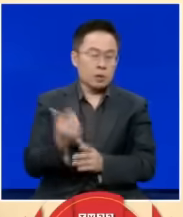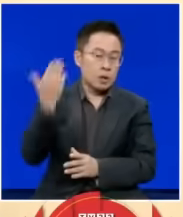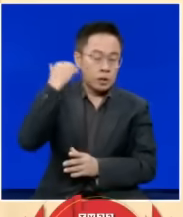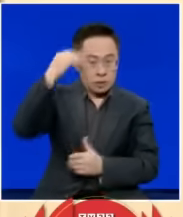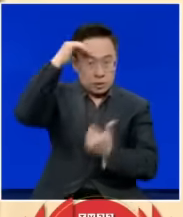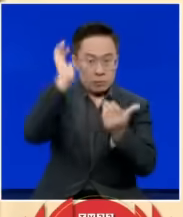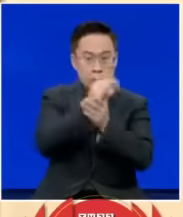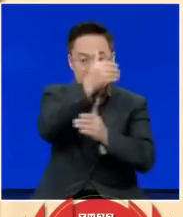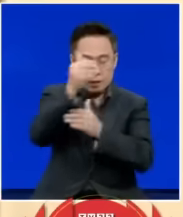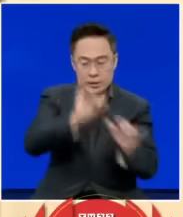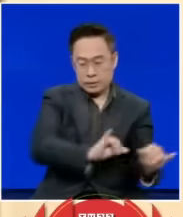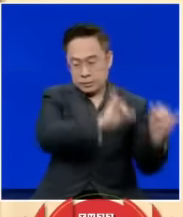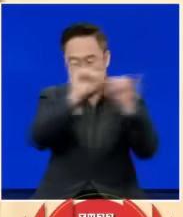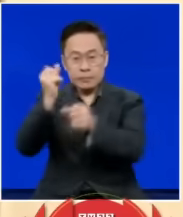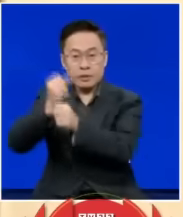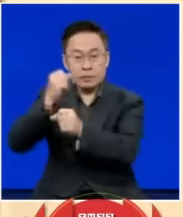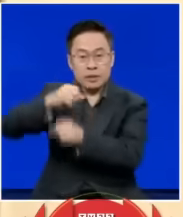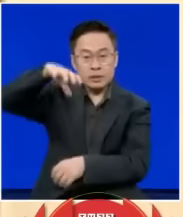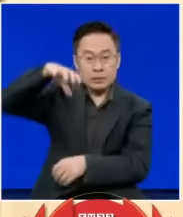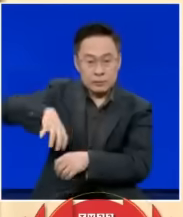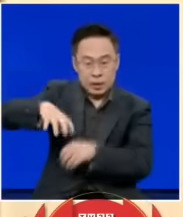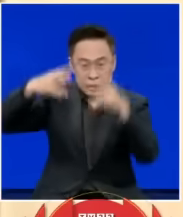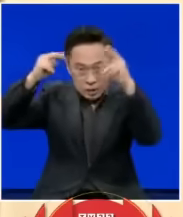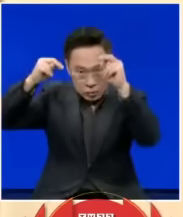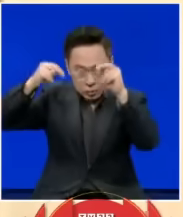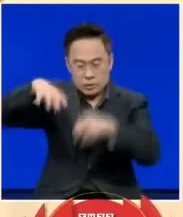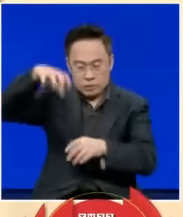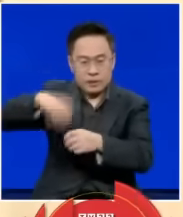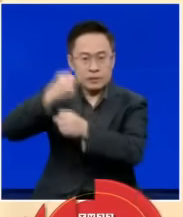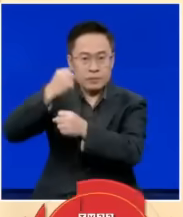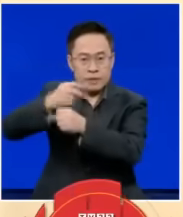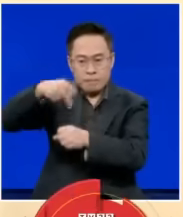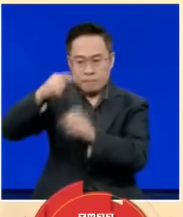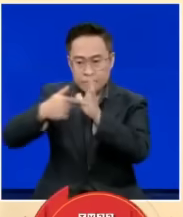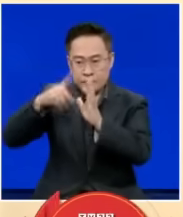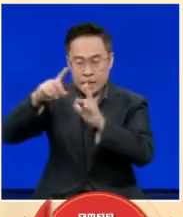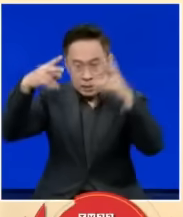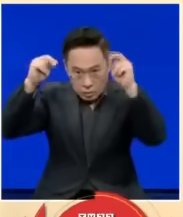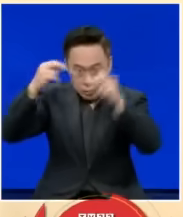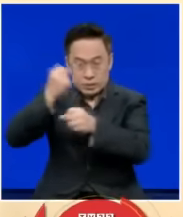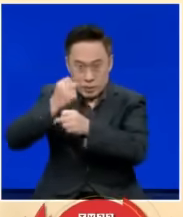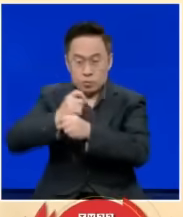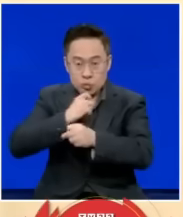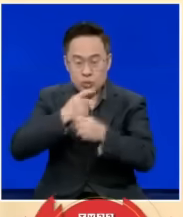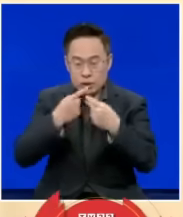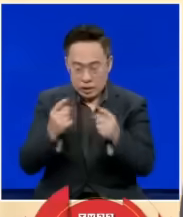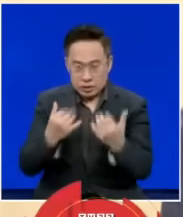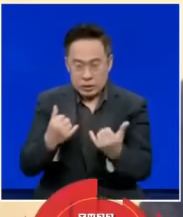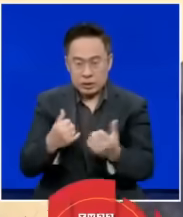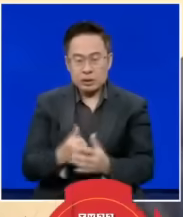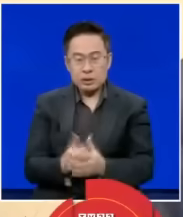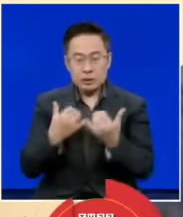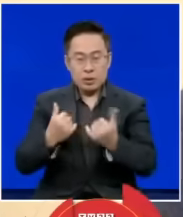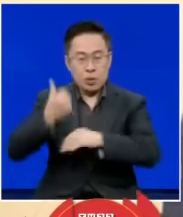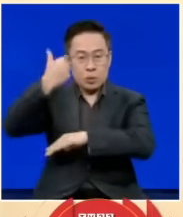คู่เลยผบ.ตร.กับรองผบ.ตร.มาช่วยราชการที่สำนักปลัดนายกแล้วตอนหลังเนี่ยนะครับท่านกิตรัตน์บิ๊กต่ายเนี่ยฐานะรัก